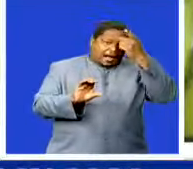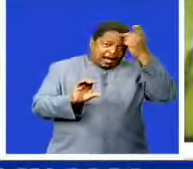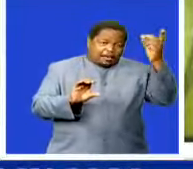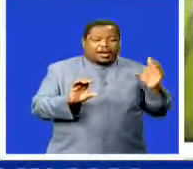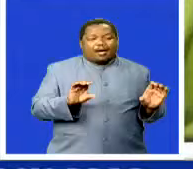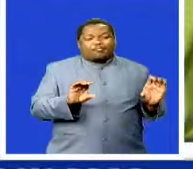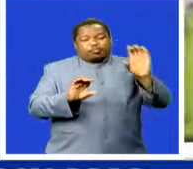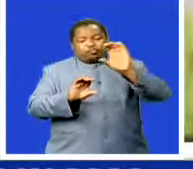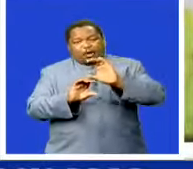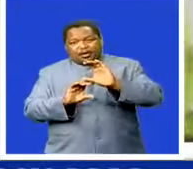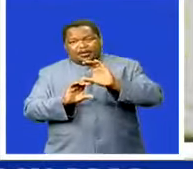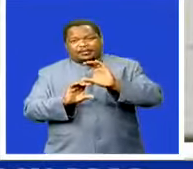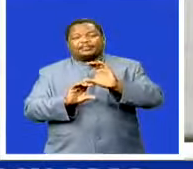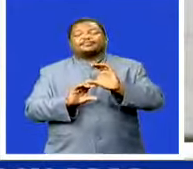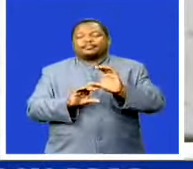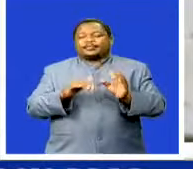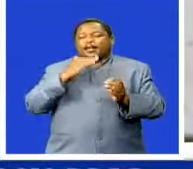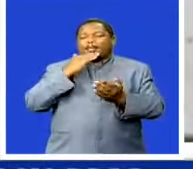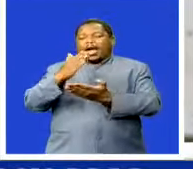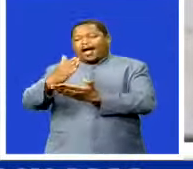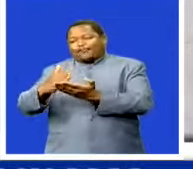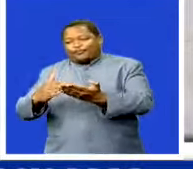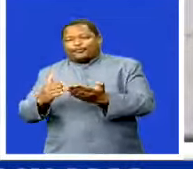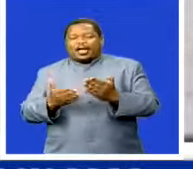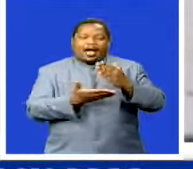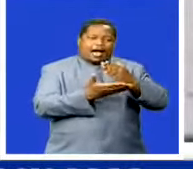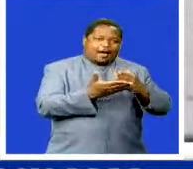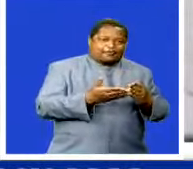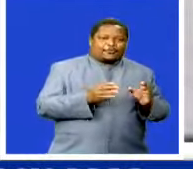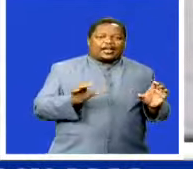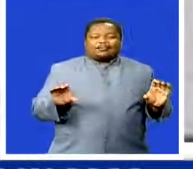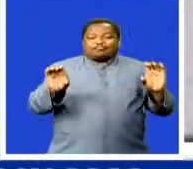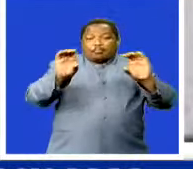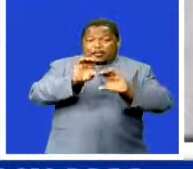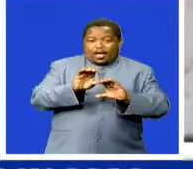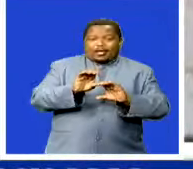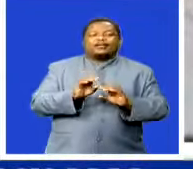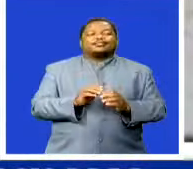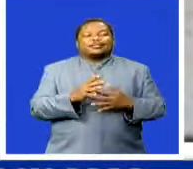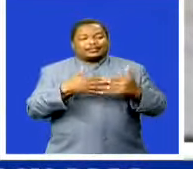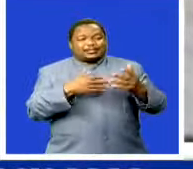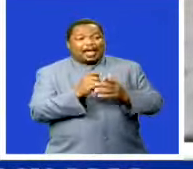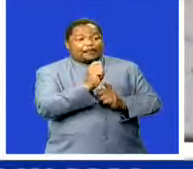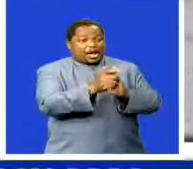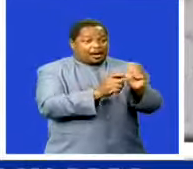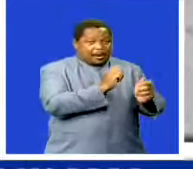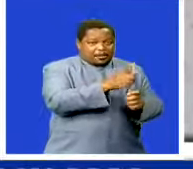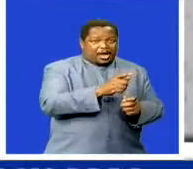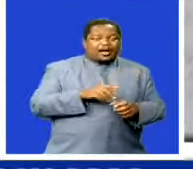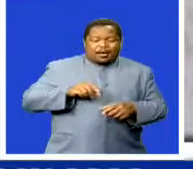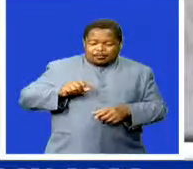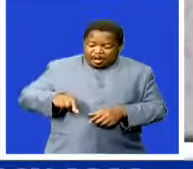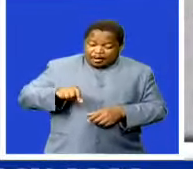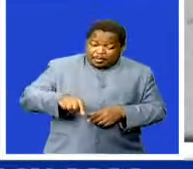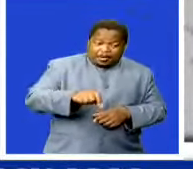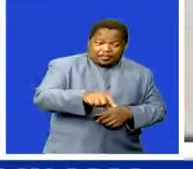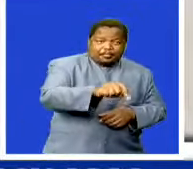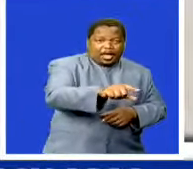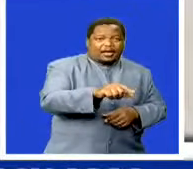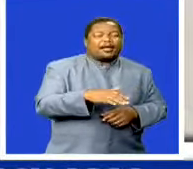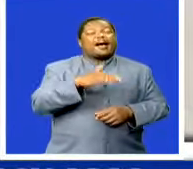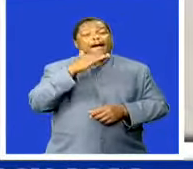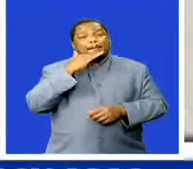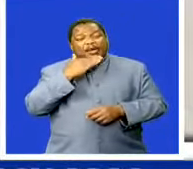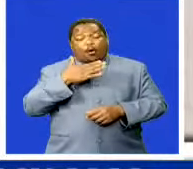kuyahlangabetwana ke liswati lifaka leyo half na hulumende afake leyo half le strategic esikhulumisa ukuthi abalime